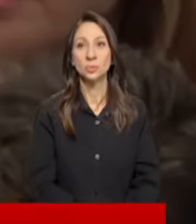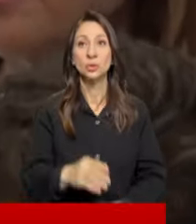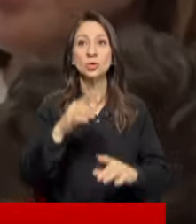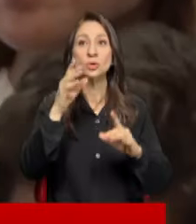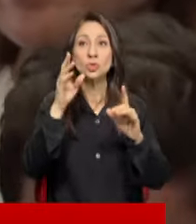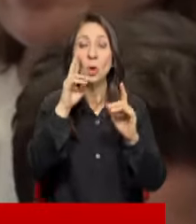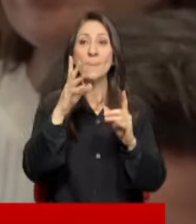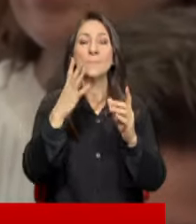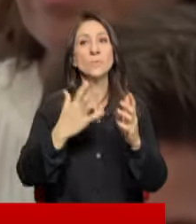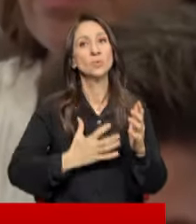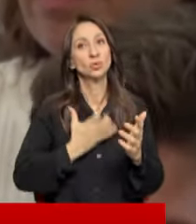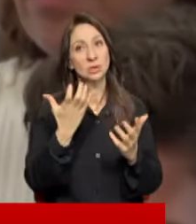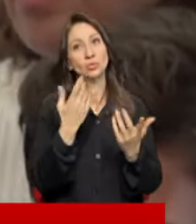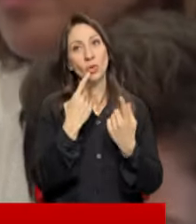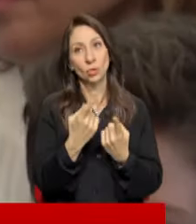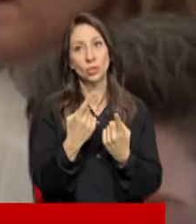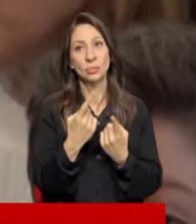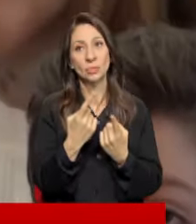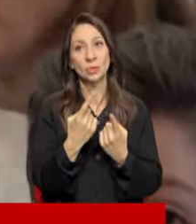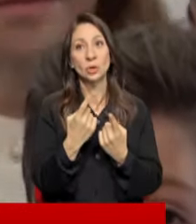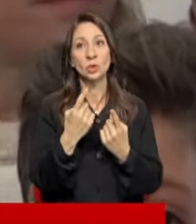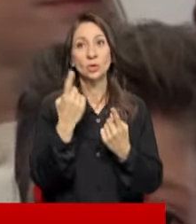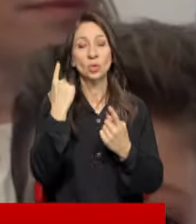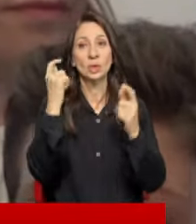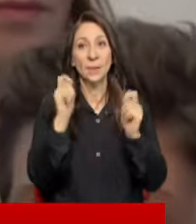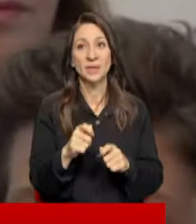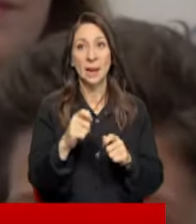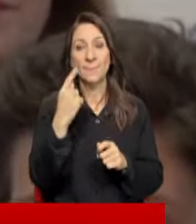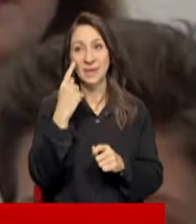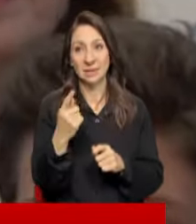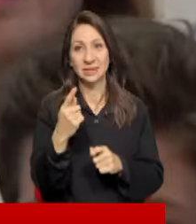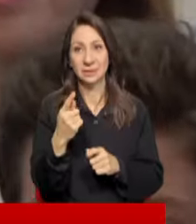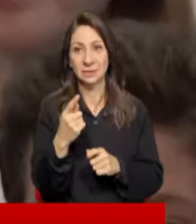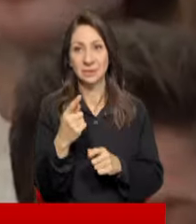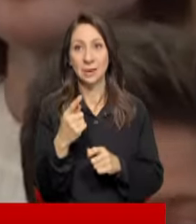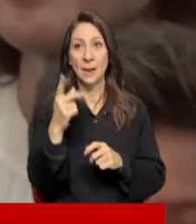günlüklerinde maalesef üzülerek söylüyorum. İyi yaptılar. Bakın.